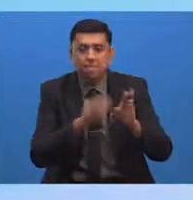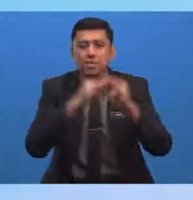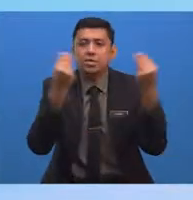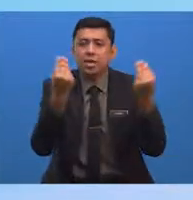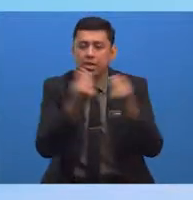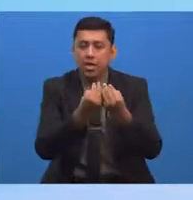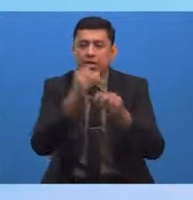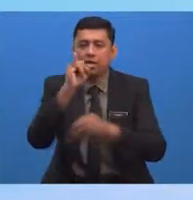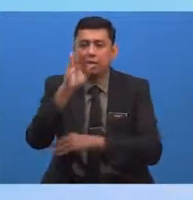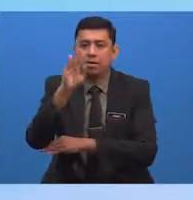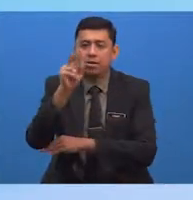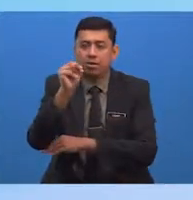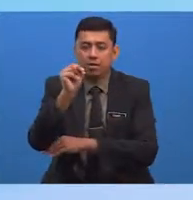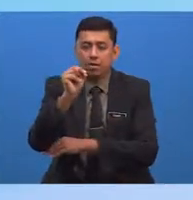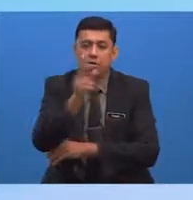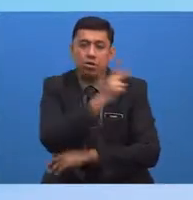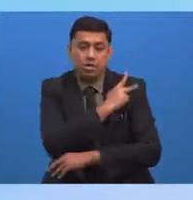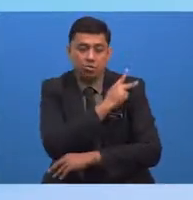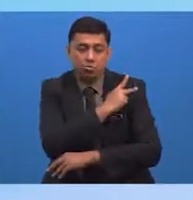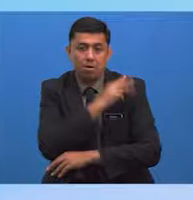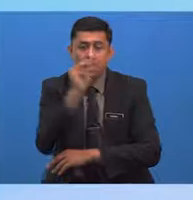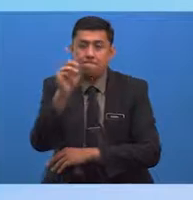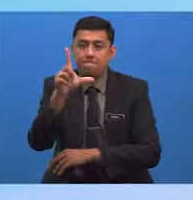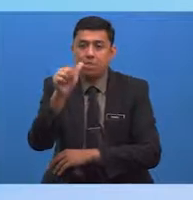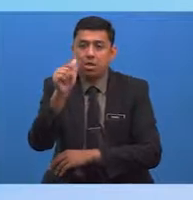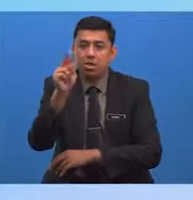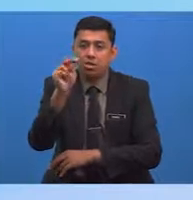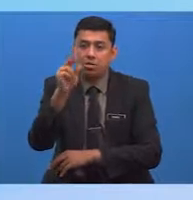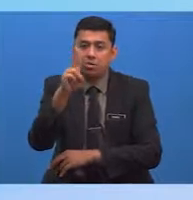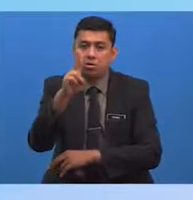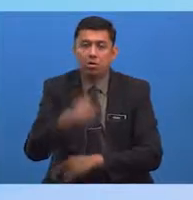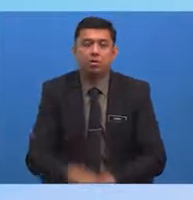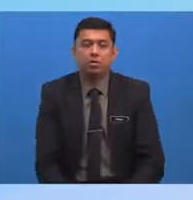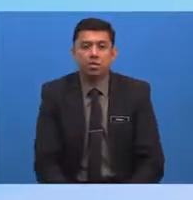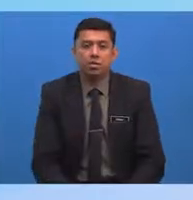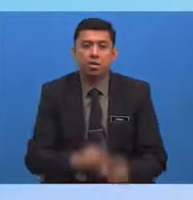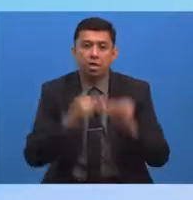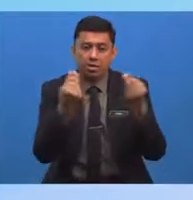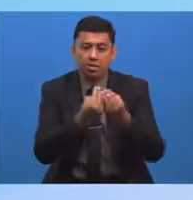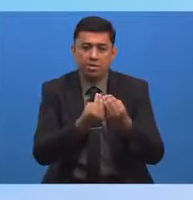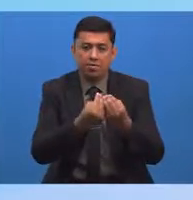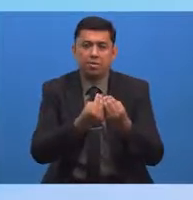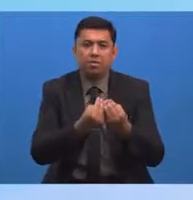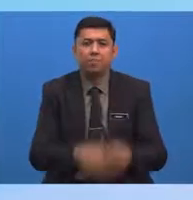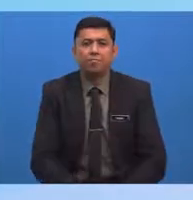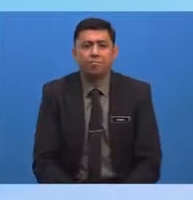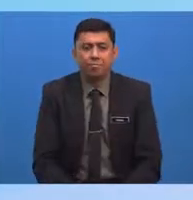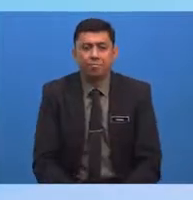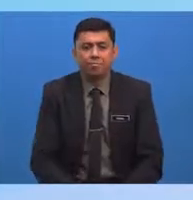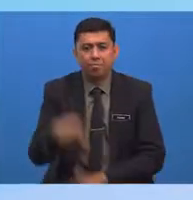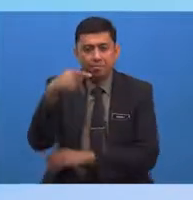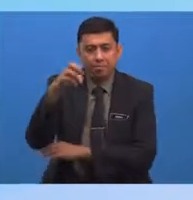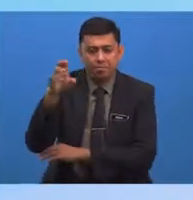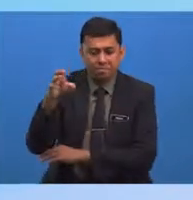Iban. Ketua masyarakat Melanau dikenali sebagai menteri. Masyarakat Kenyah dikenali sebagai Peran